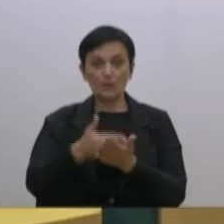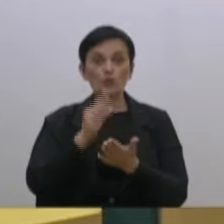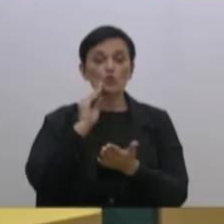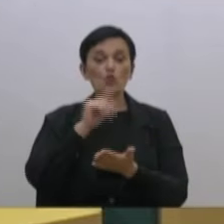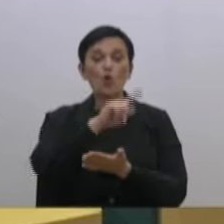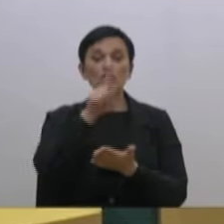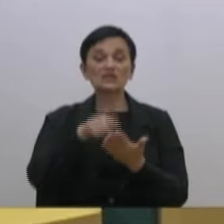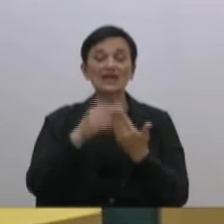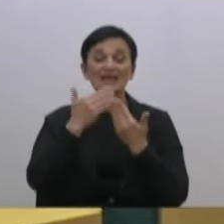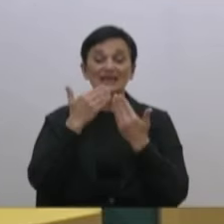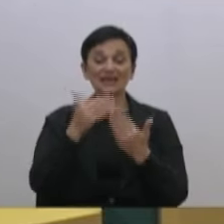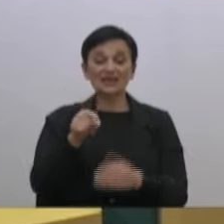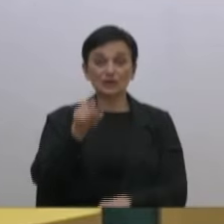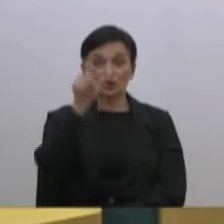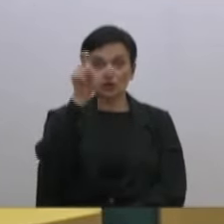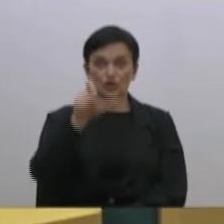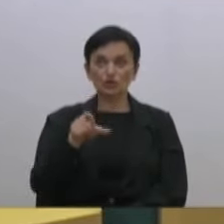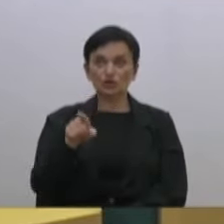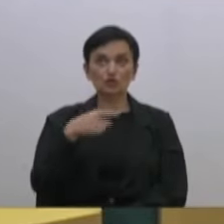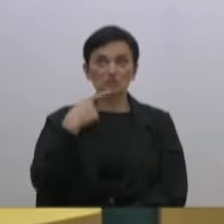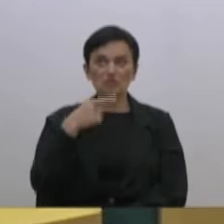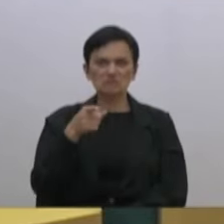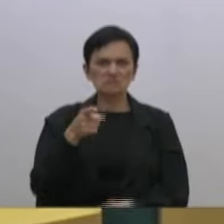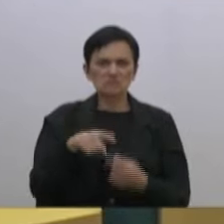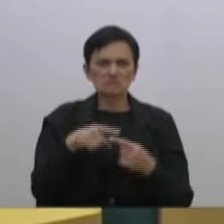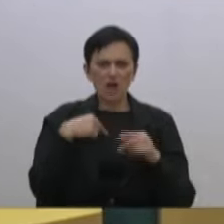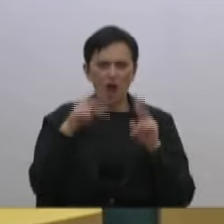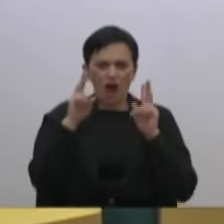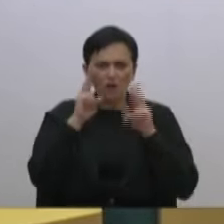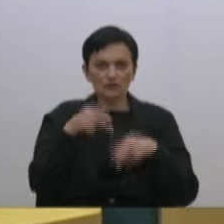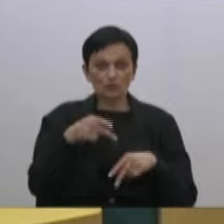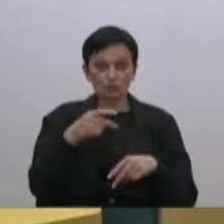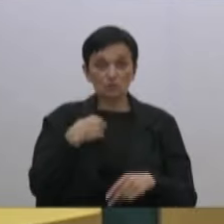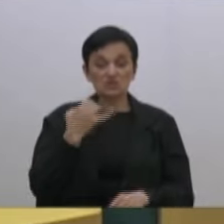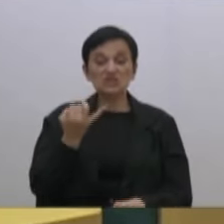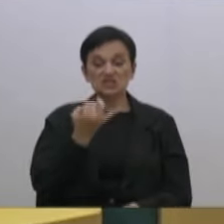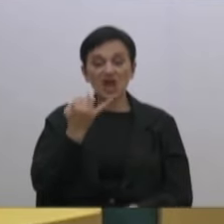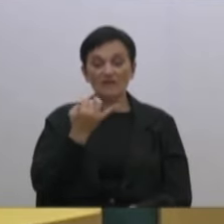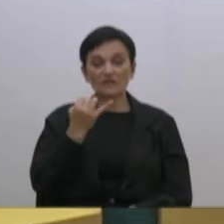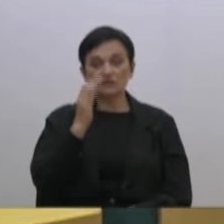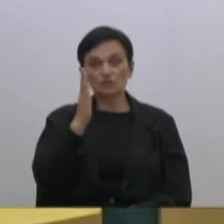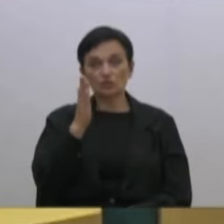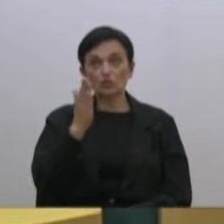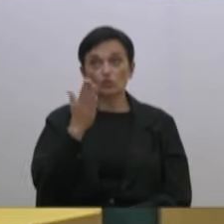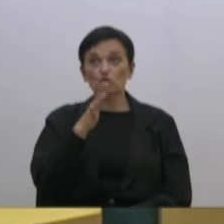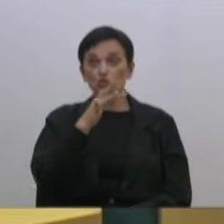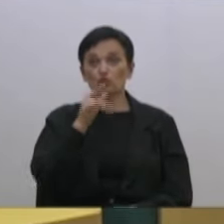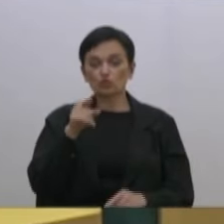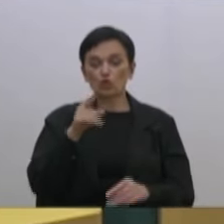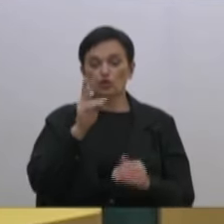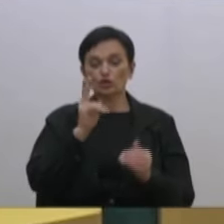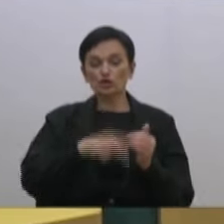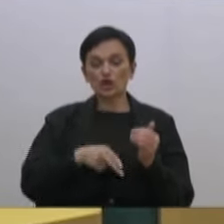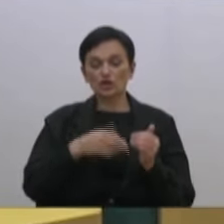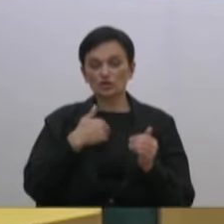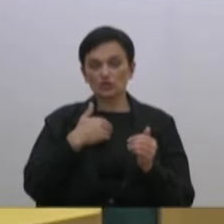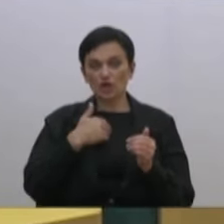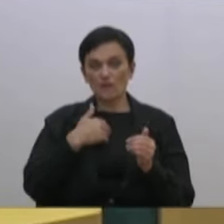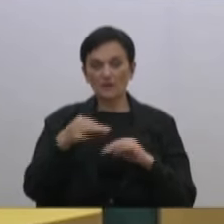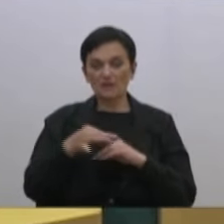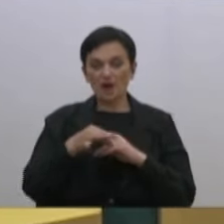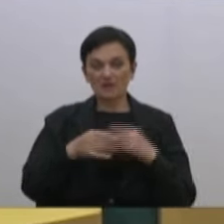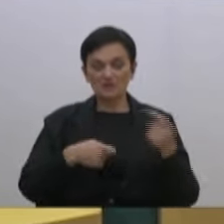ამ ადამიანს, მან თქვა, რომ მე ამის შესახებ არ ვიცოდი აქამდე და დავინტერესდებიო და ალბათ მოვადრო და შეწყვეც ჩემი ქმარი ამ